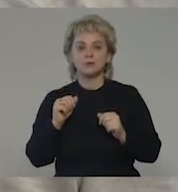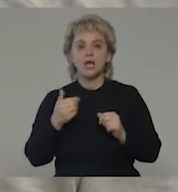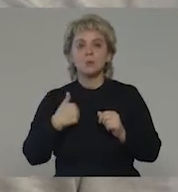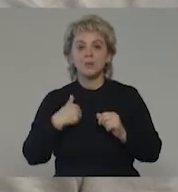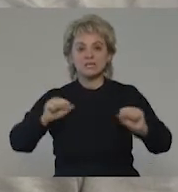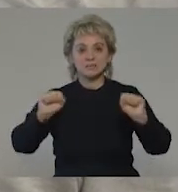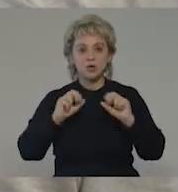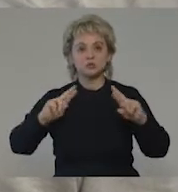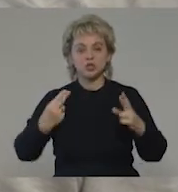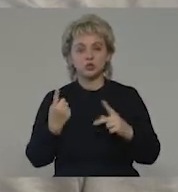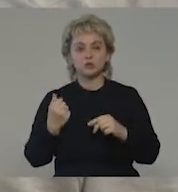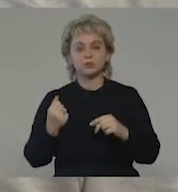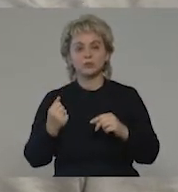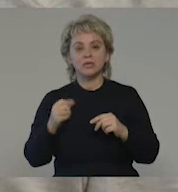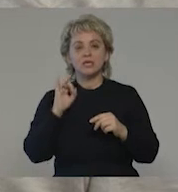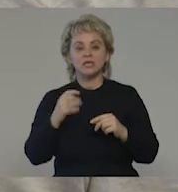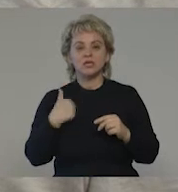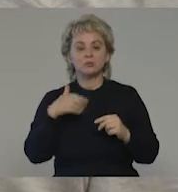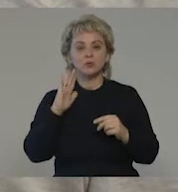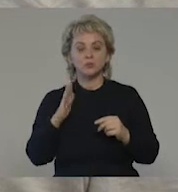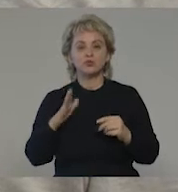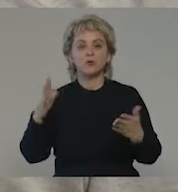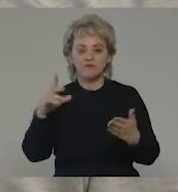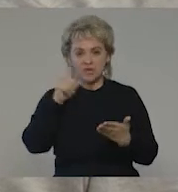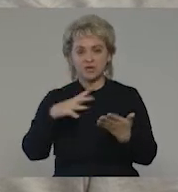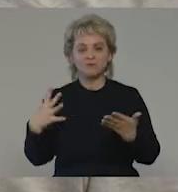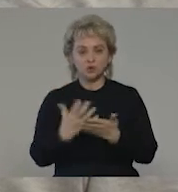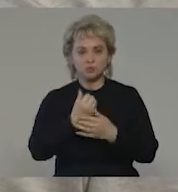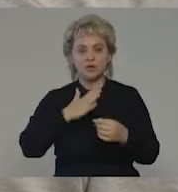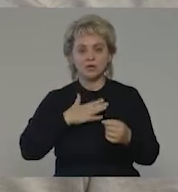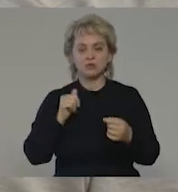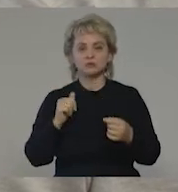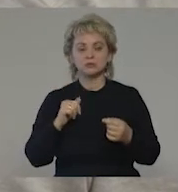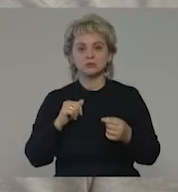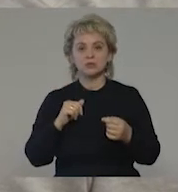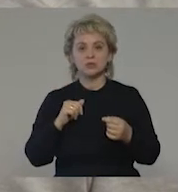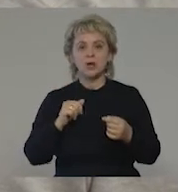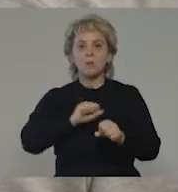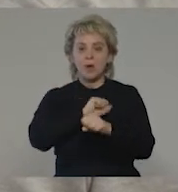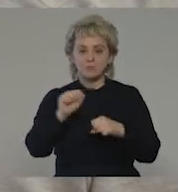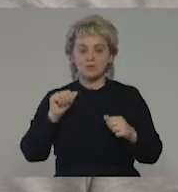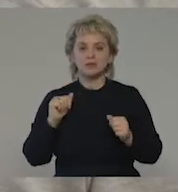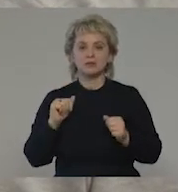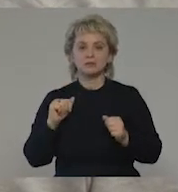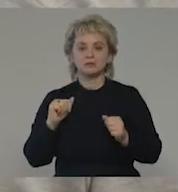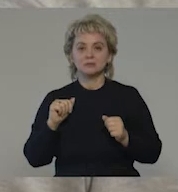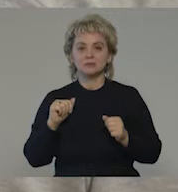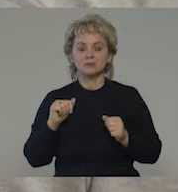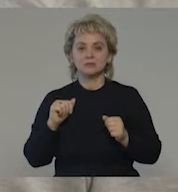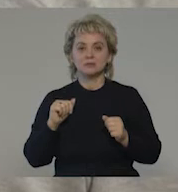мы спортивный клуб, и мерило наших успехов – это победы.